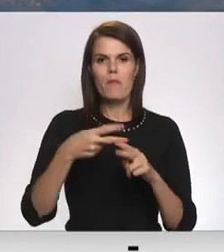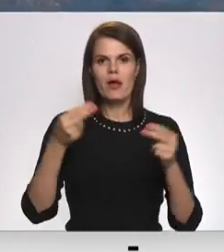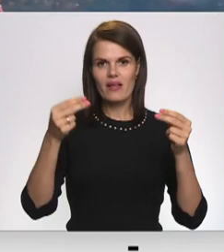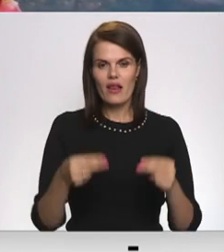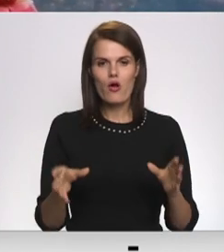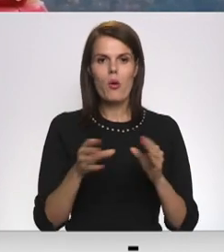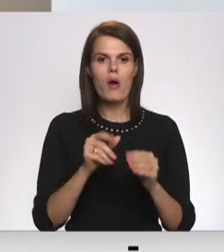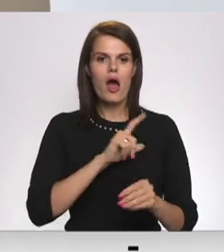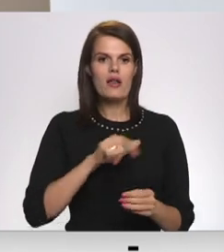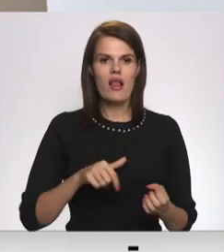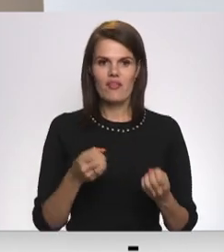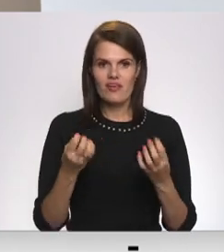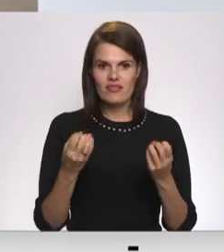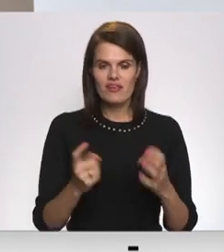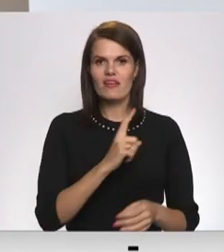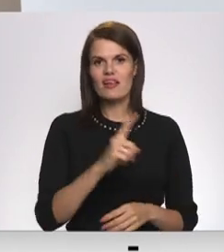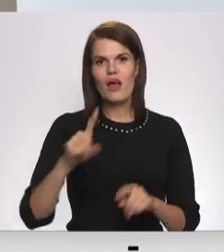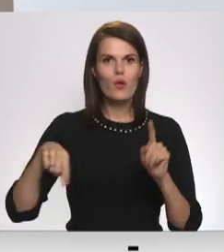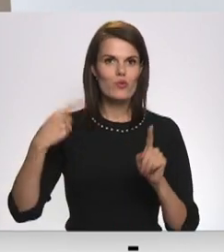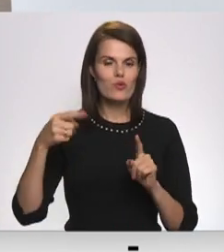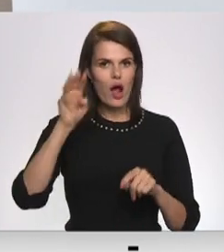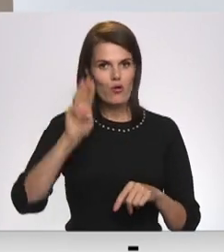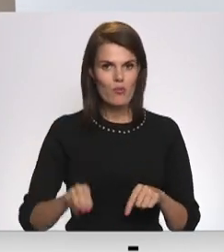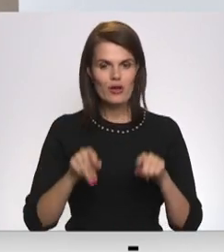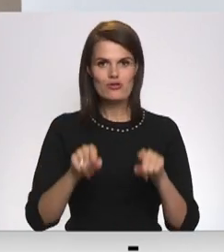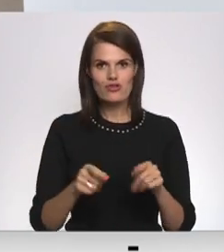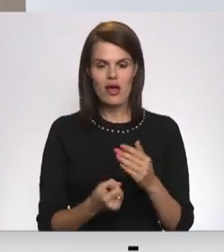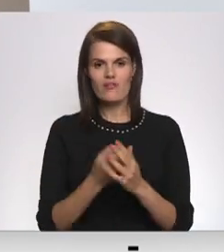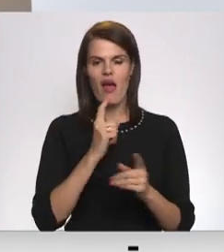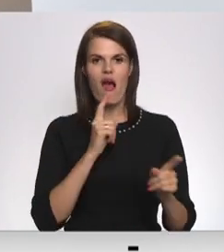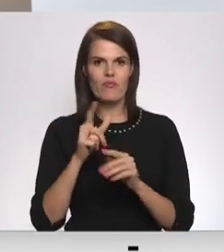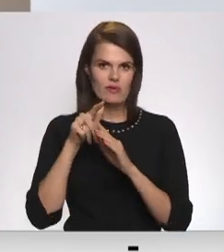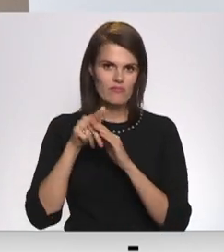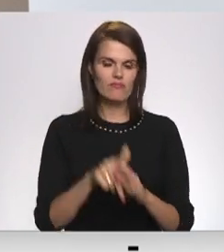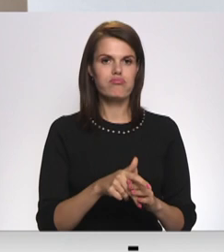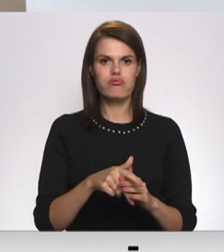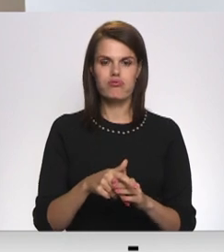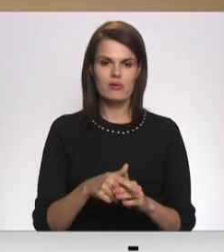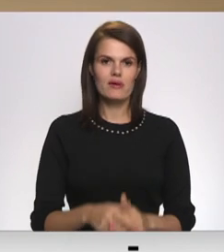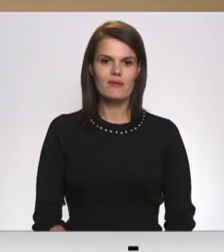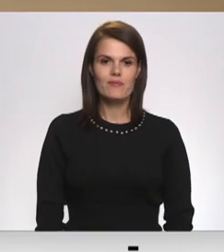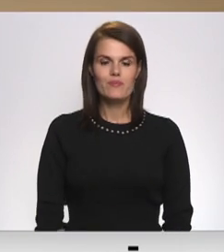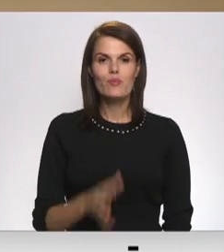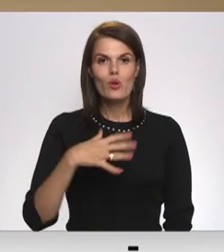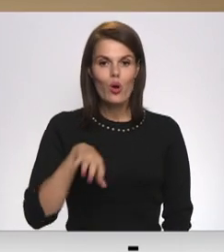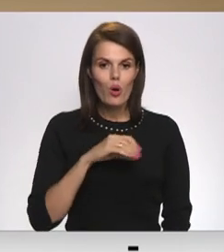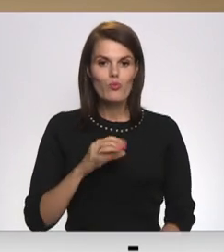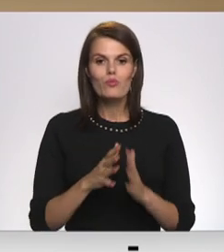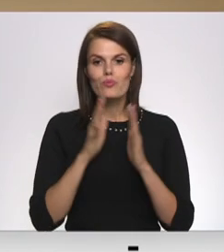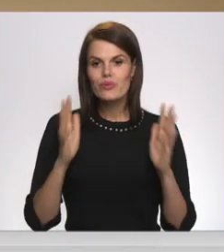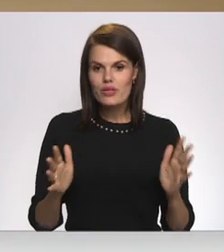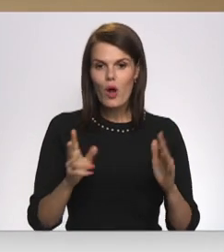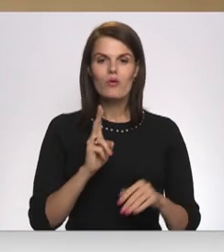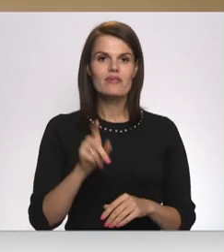līgumu ar Latvijas gāzi katru nākamo mēnesi, šādi radot administratīvo slogu abām pusēm. Mums ir arī virkni